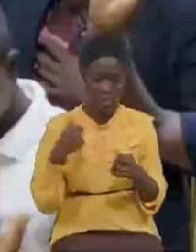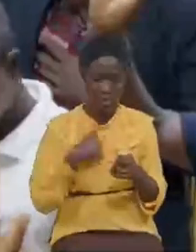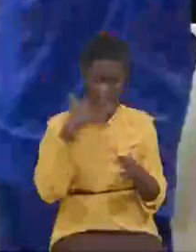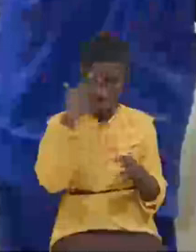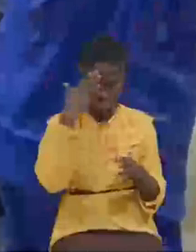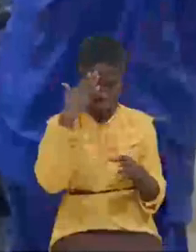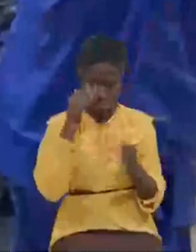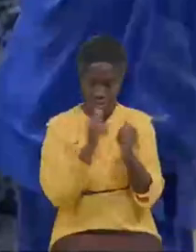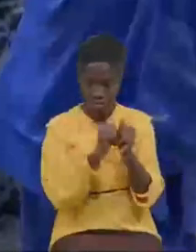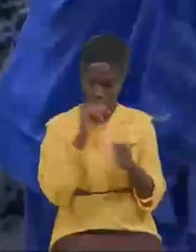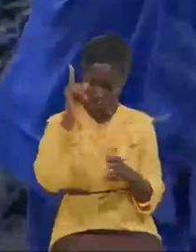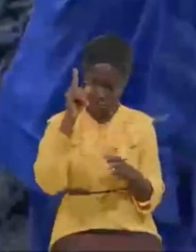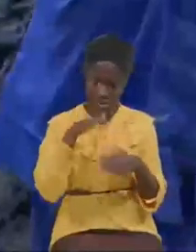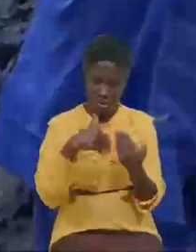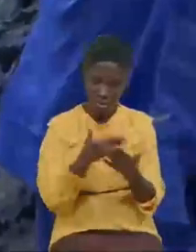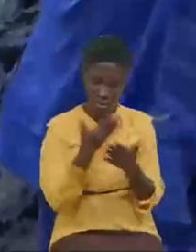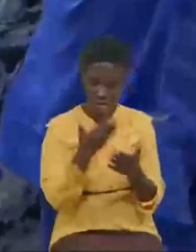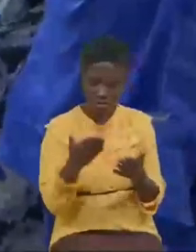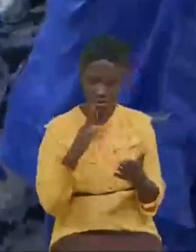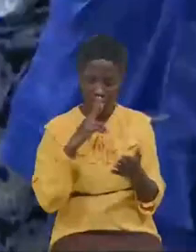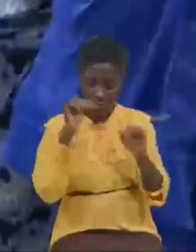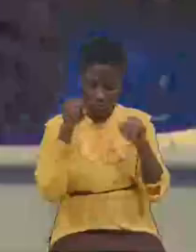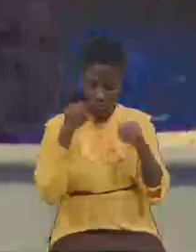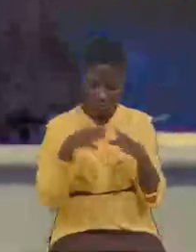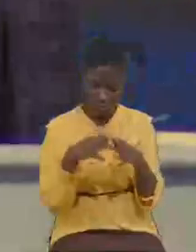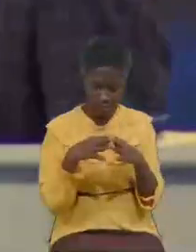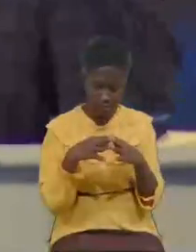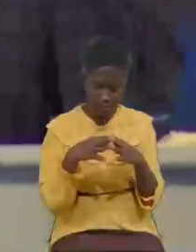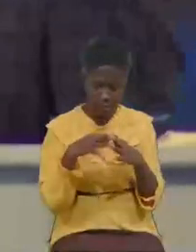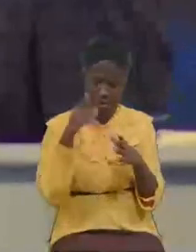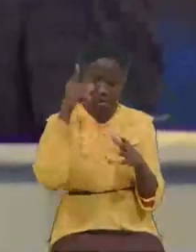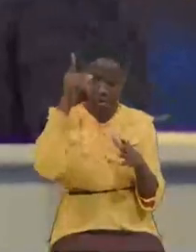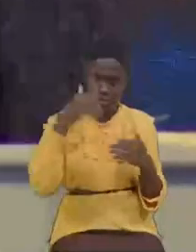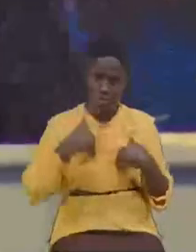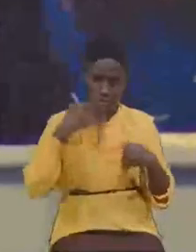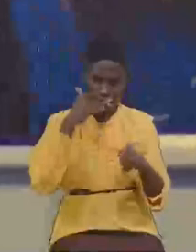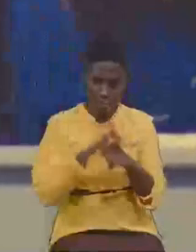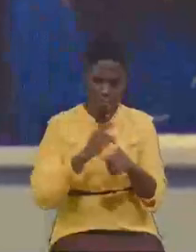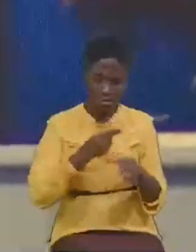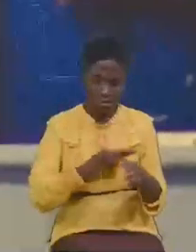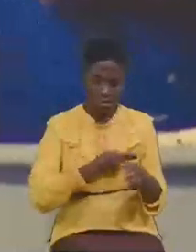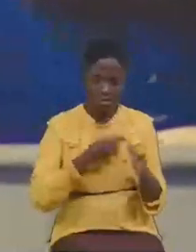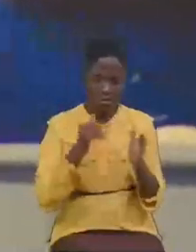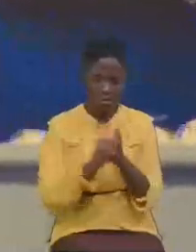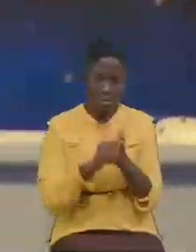que tout est possible à toi. Tu nous as promis que tu vas